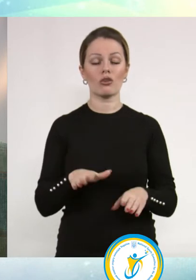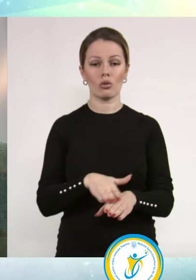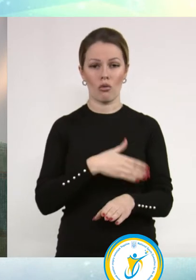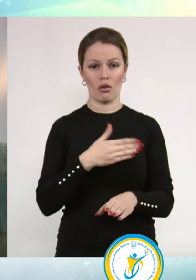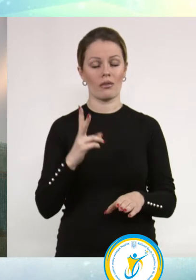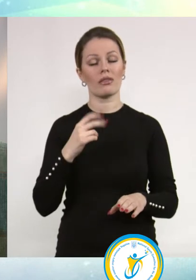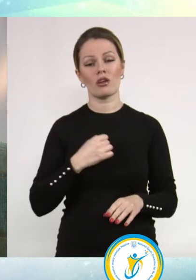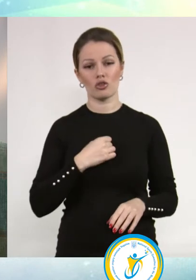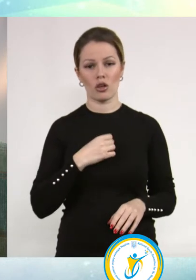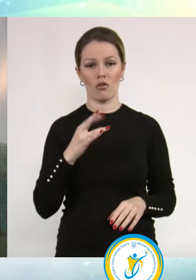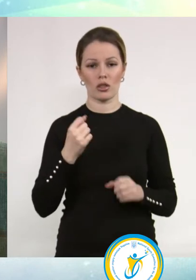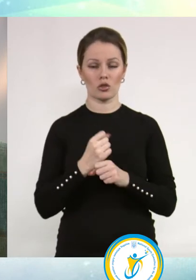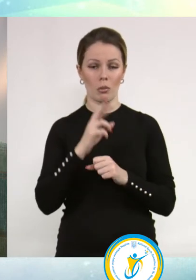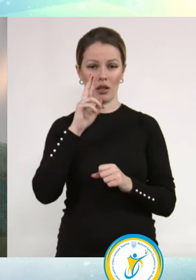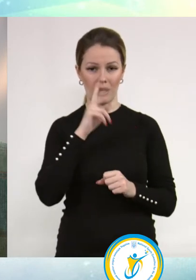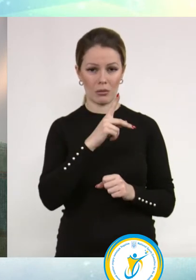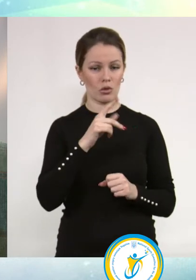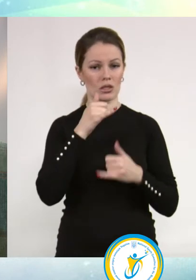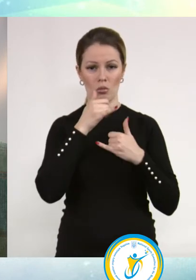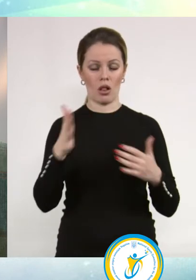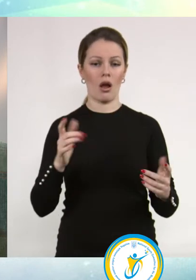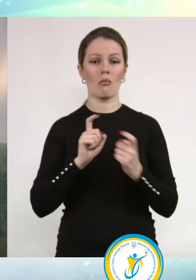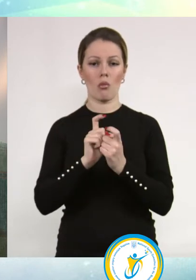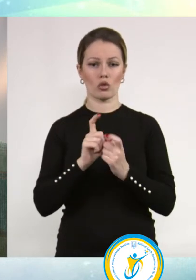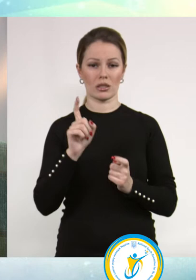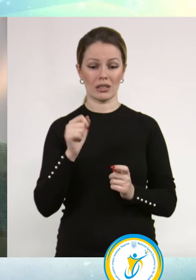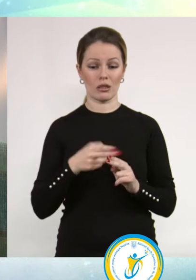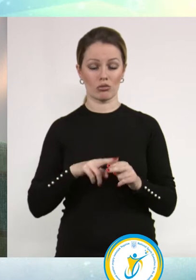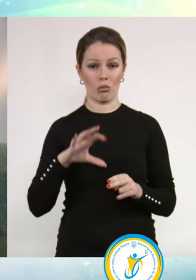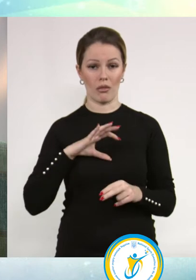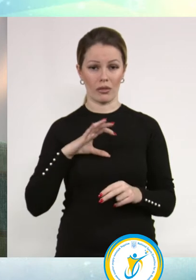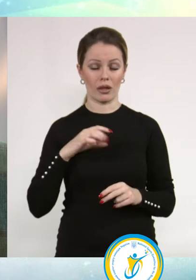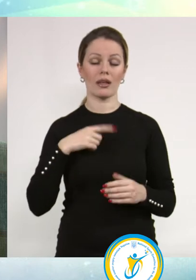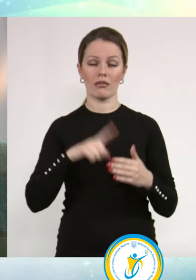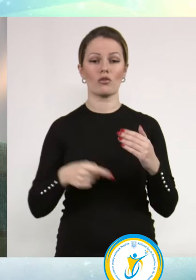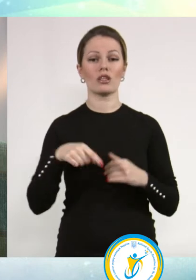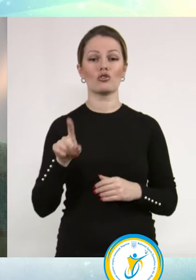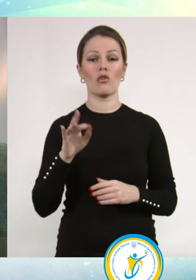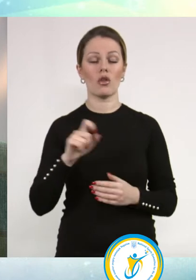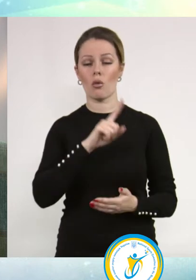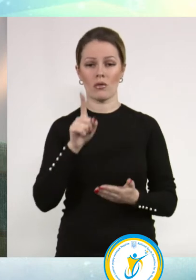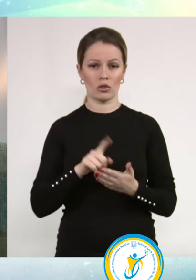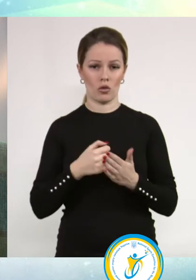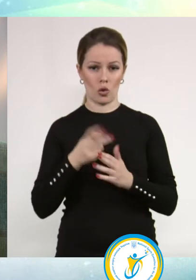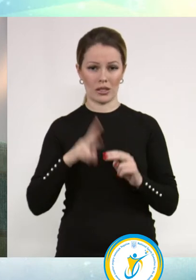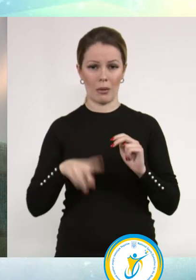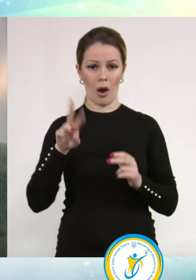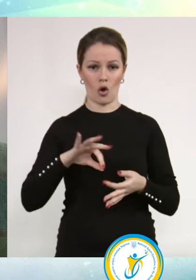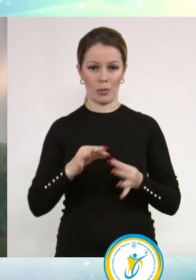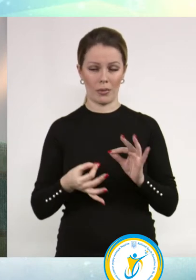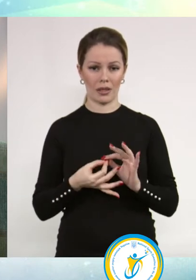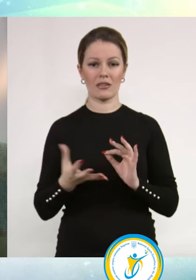довго. Ну, на жаль, вона хибу зробила і не змогла поборотися за цю медаль. Ну, нічого, я вірю в те, що вона обов'язково до